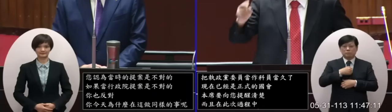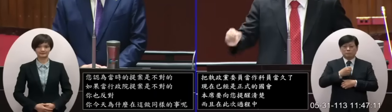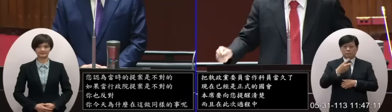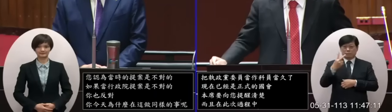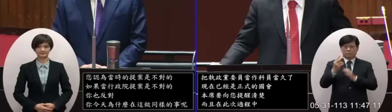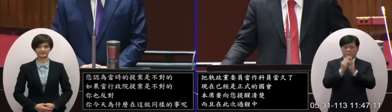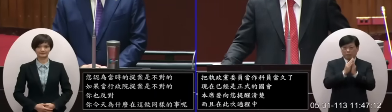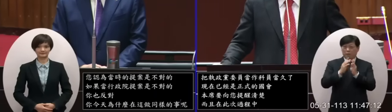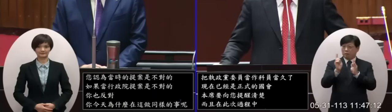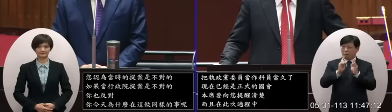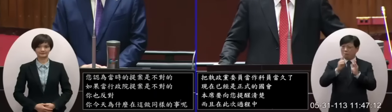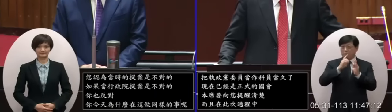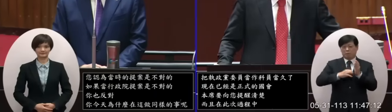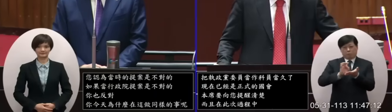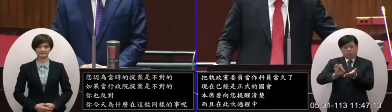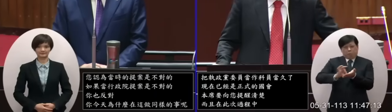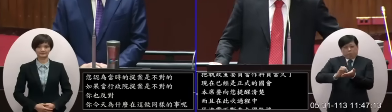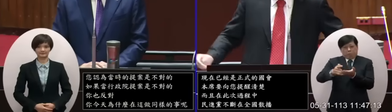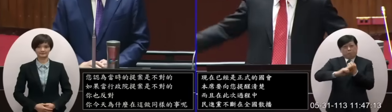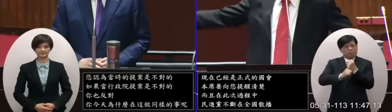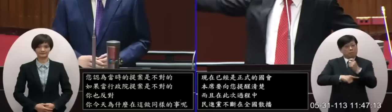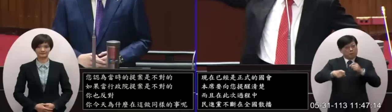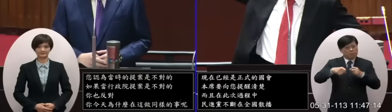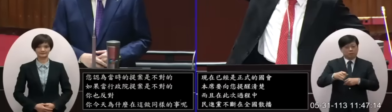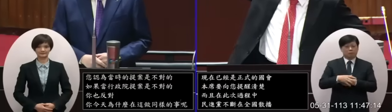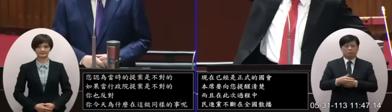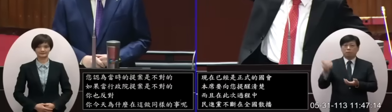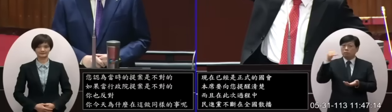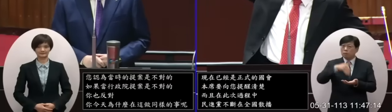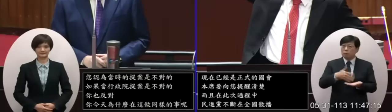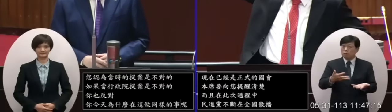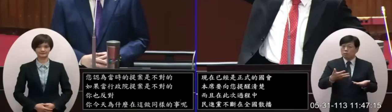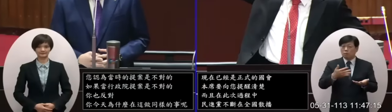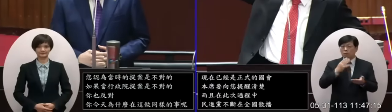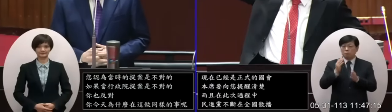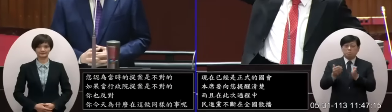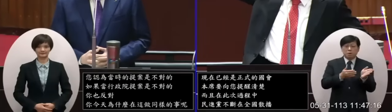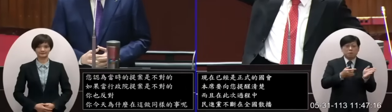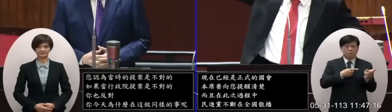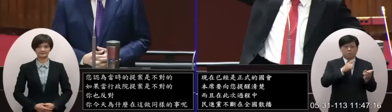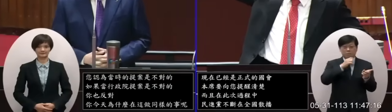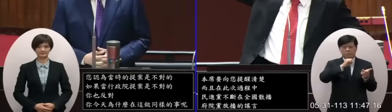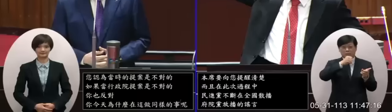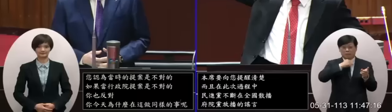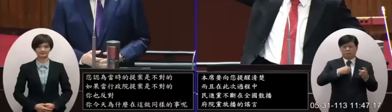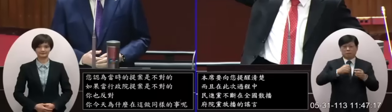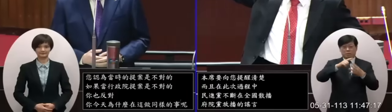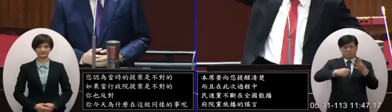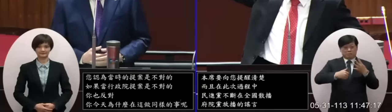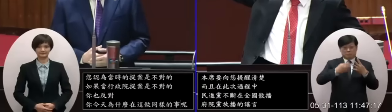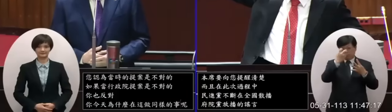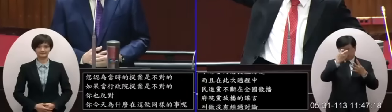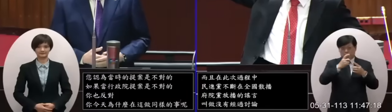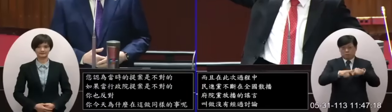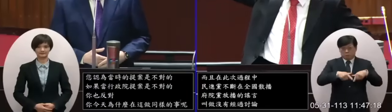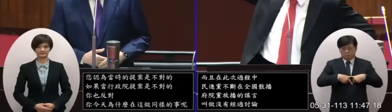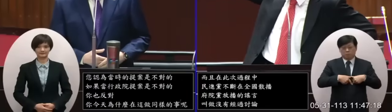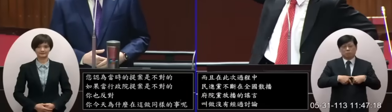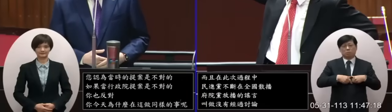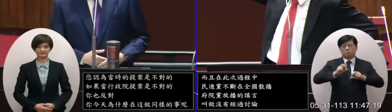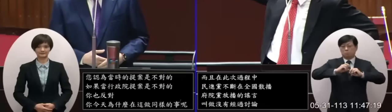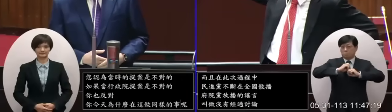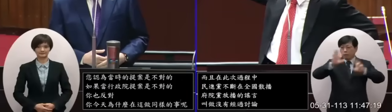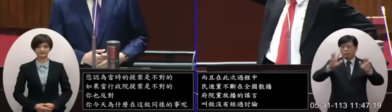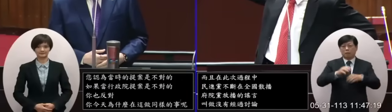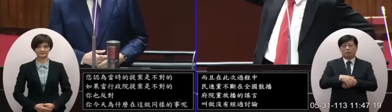2兆什么前坑法案，结果青绿的台湾事实查核中心很清楚的说